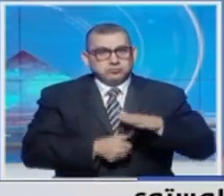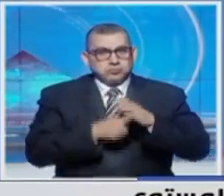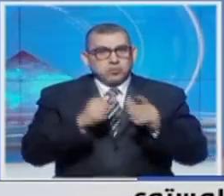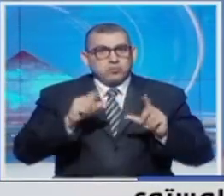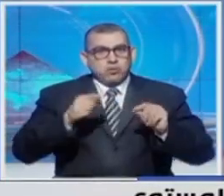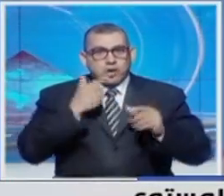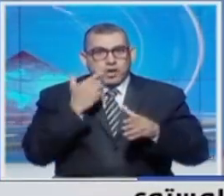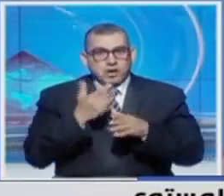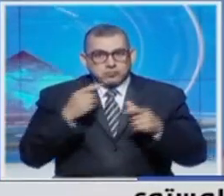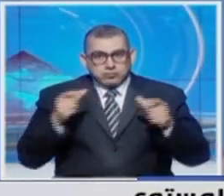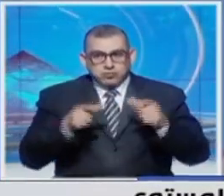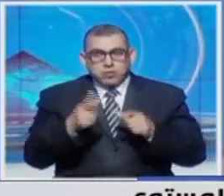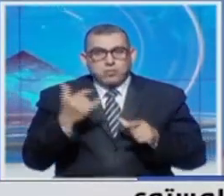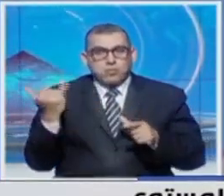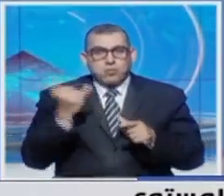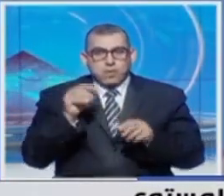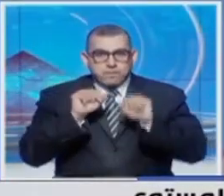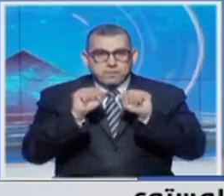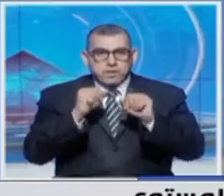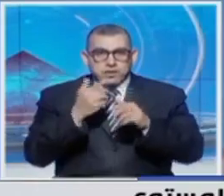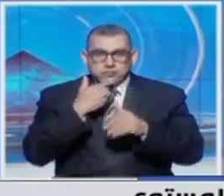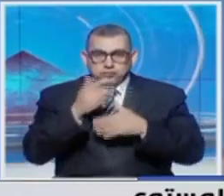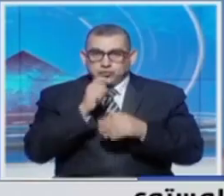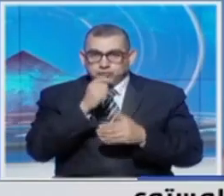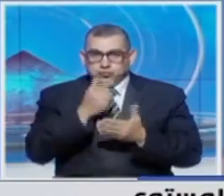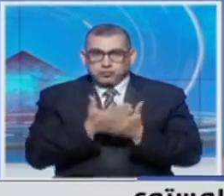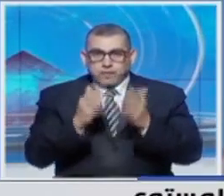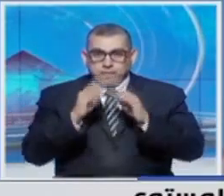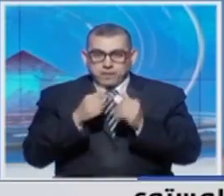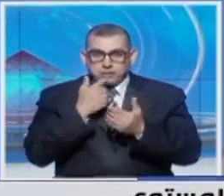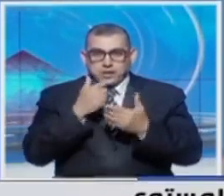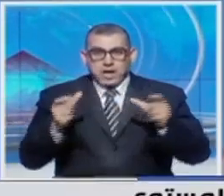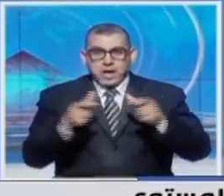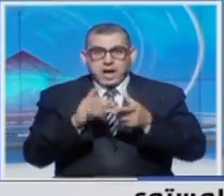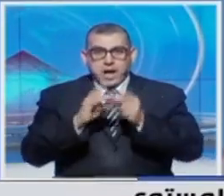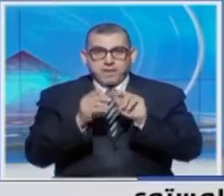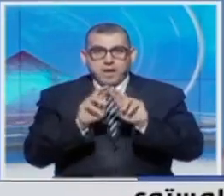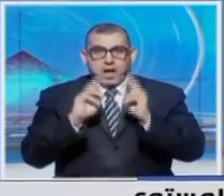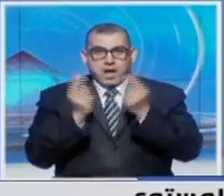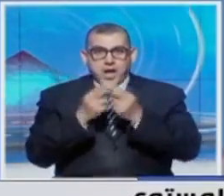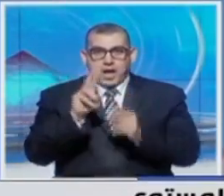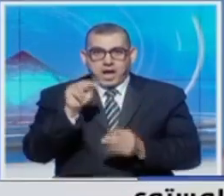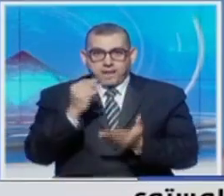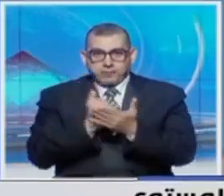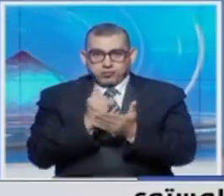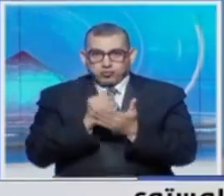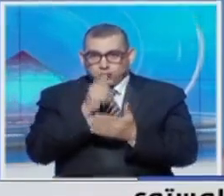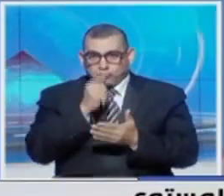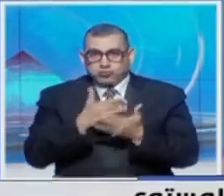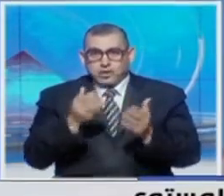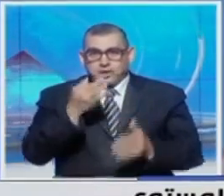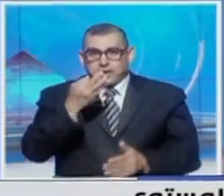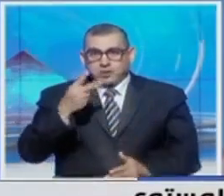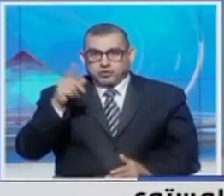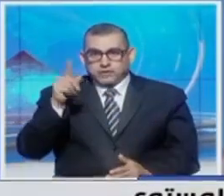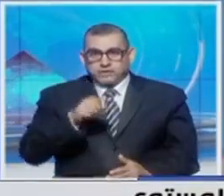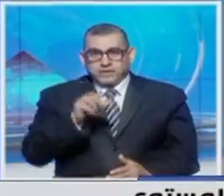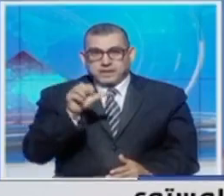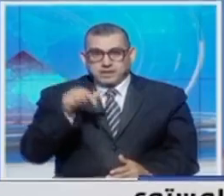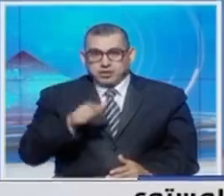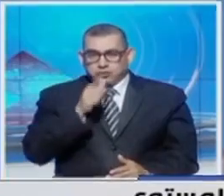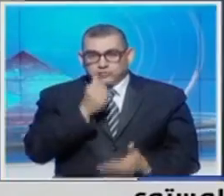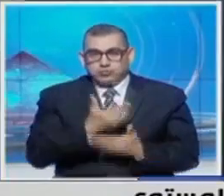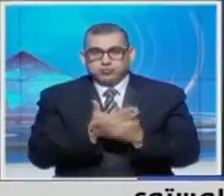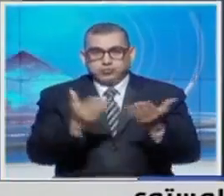المستوى ذات الأهمية الخاصة، حيث سيلقي كلمة مصر أمام الجمعية العامة للأمم المتحدة في 23 من